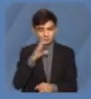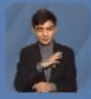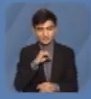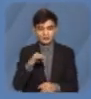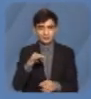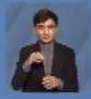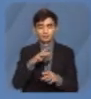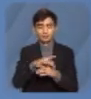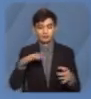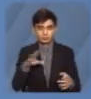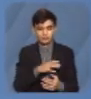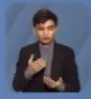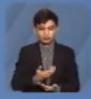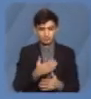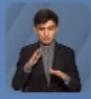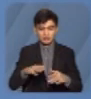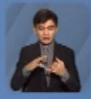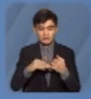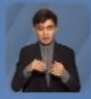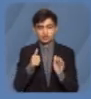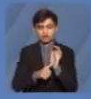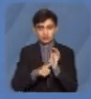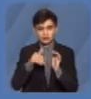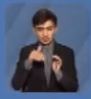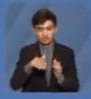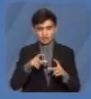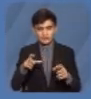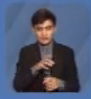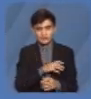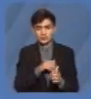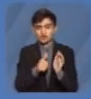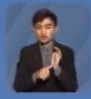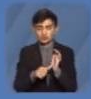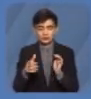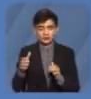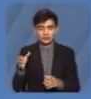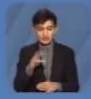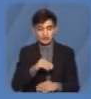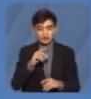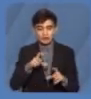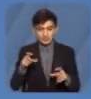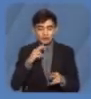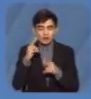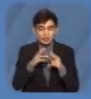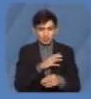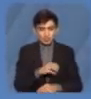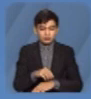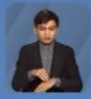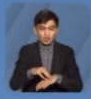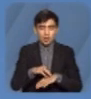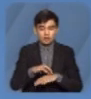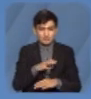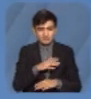на жилые районы. Около 60 человек, в том числе дети, обратились за медицинской помощью с жалобами на раздражение кожи